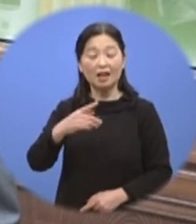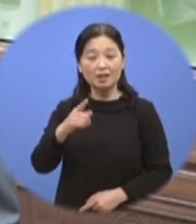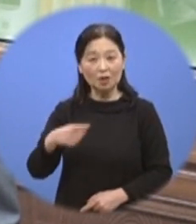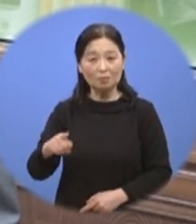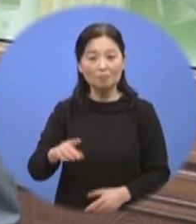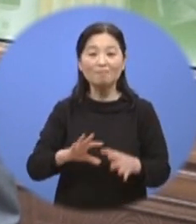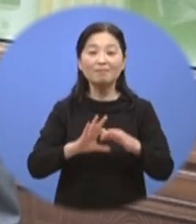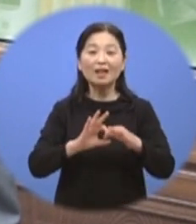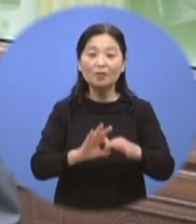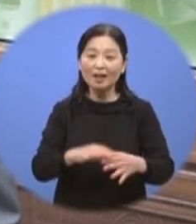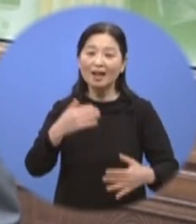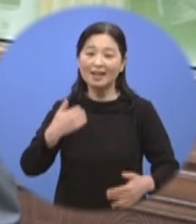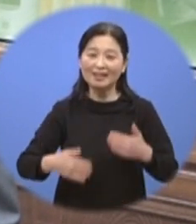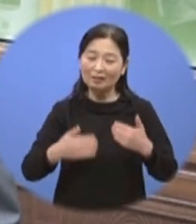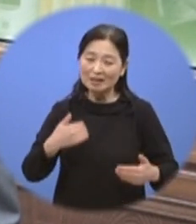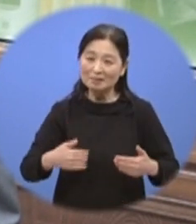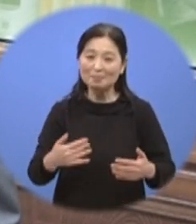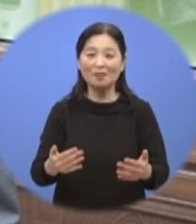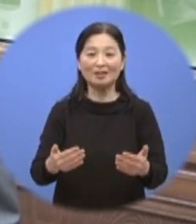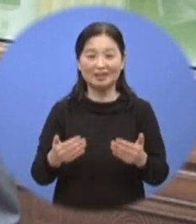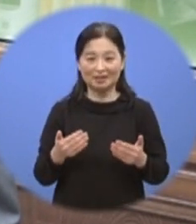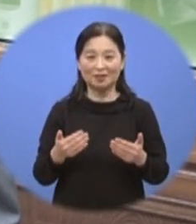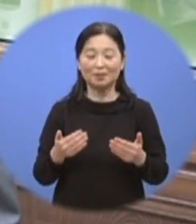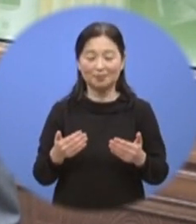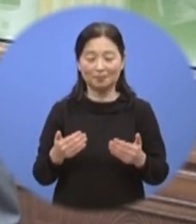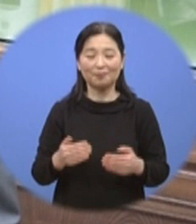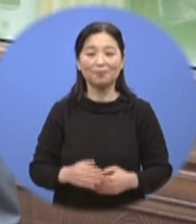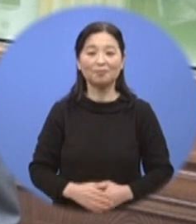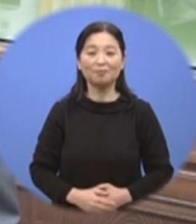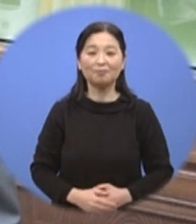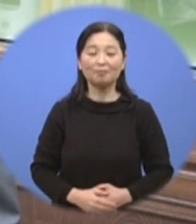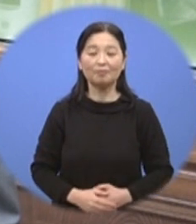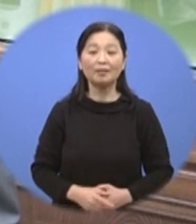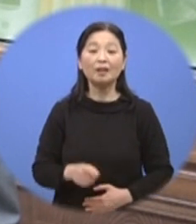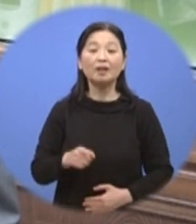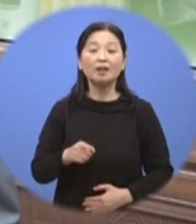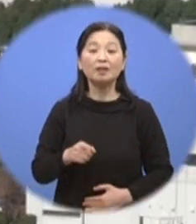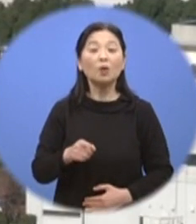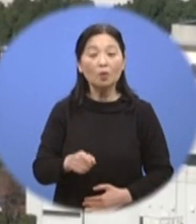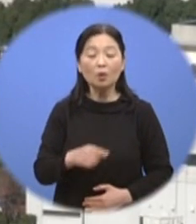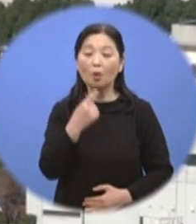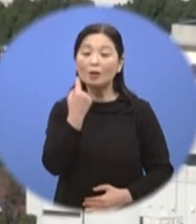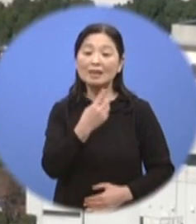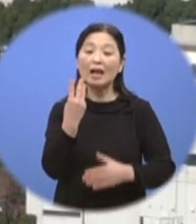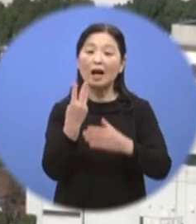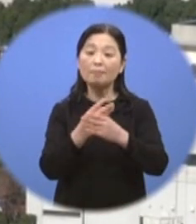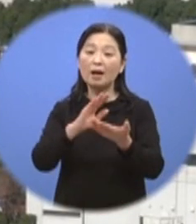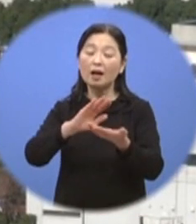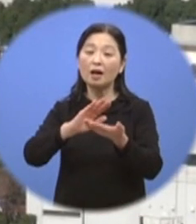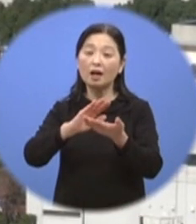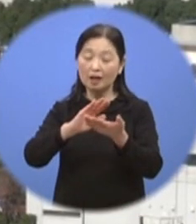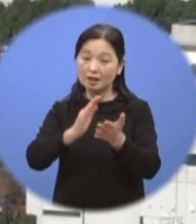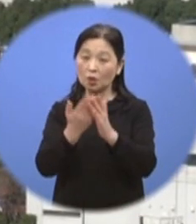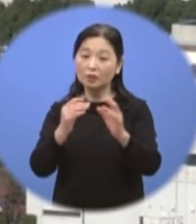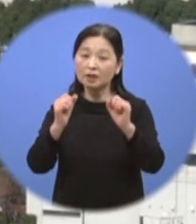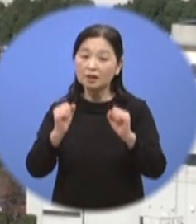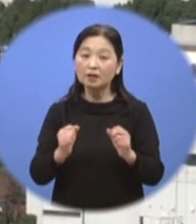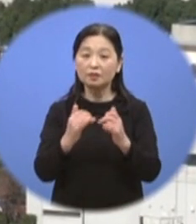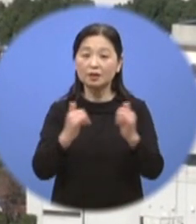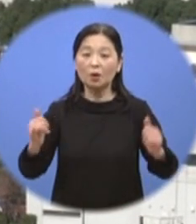お楽しみがないといけない。なぜそこにいらっしゃる白浜にいらっしゃる方はよくお分かりでございますけれ